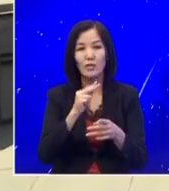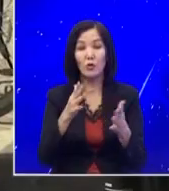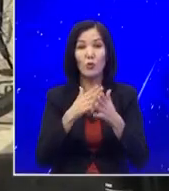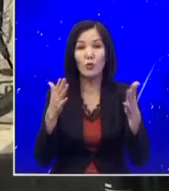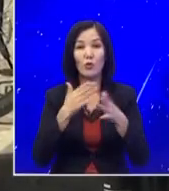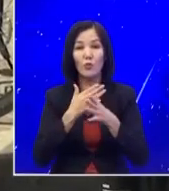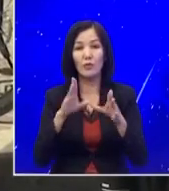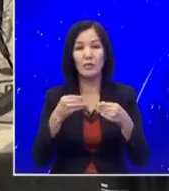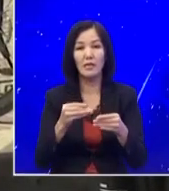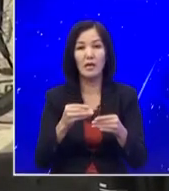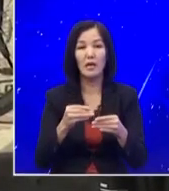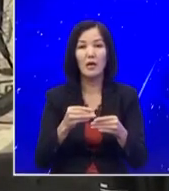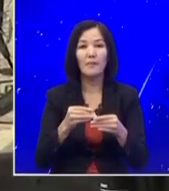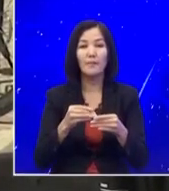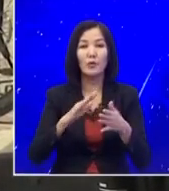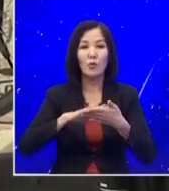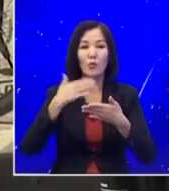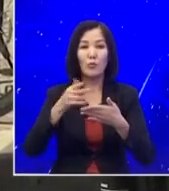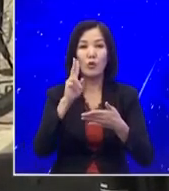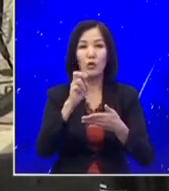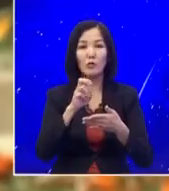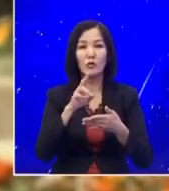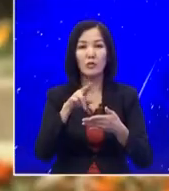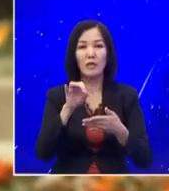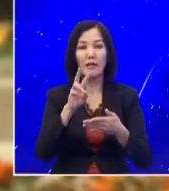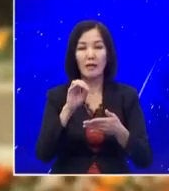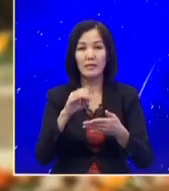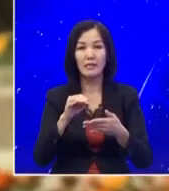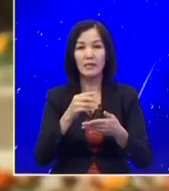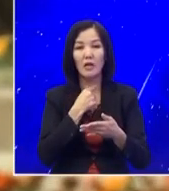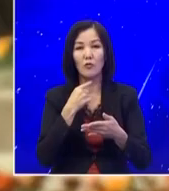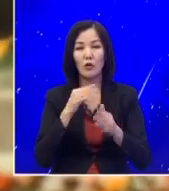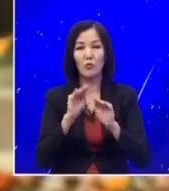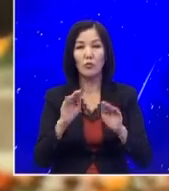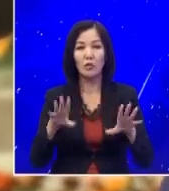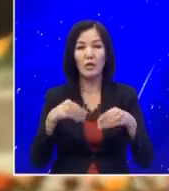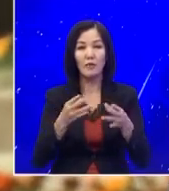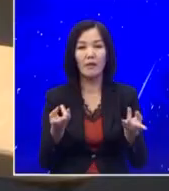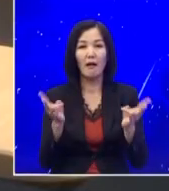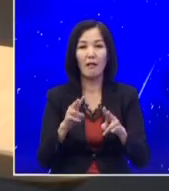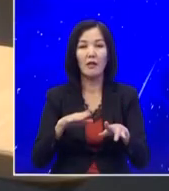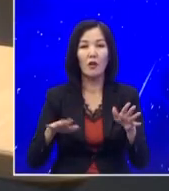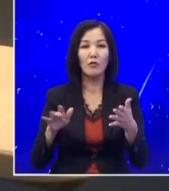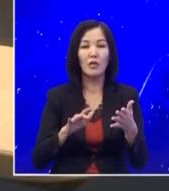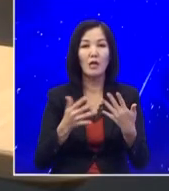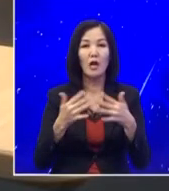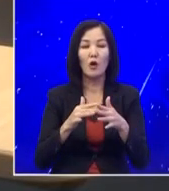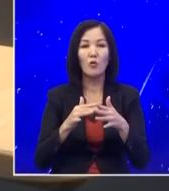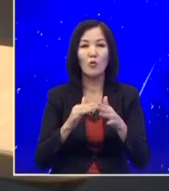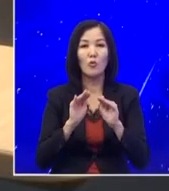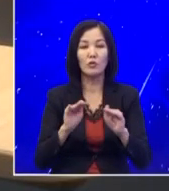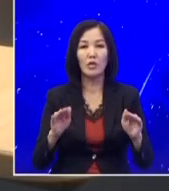үлкен көмек дейді. Аталған құрылғының 200 данасы талдықорғандық оқушыларға беріледі. Қалғаны аудандар мен